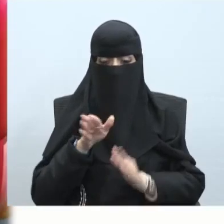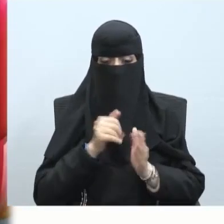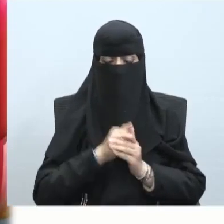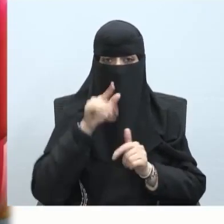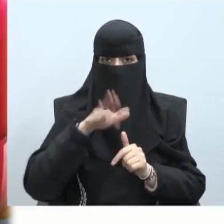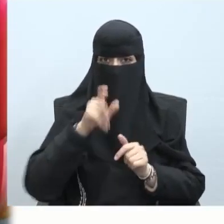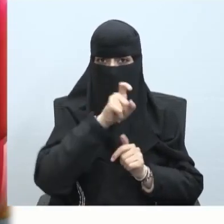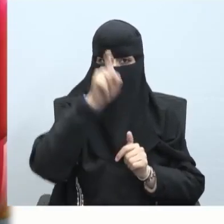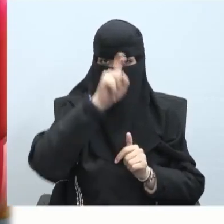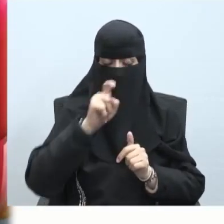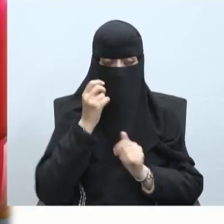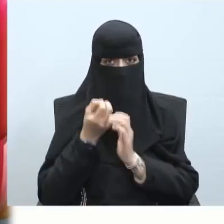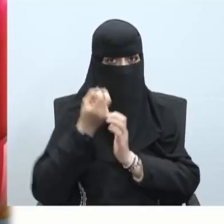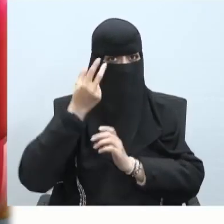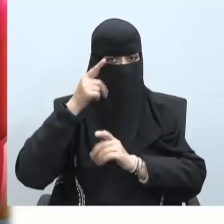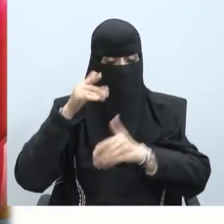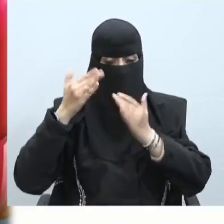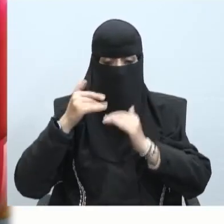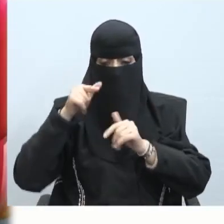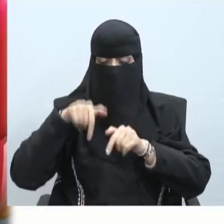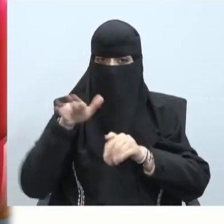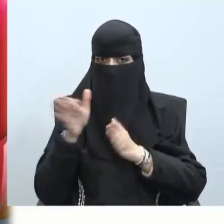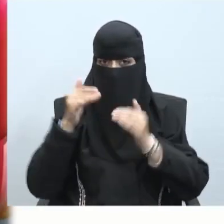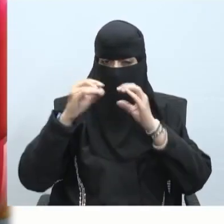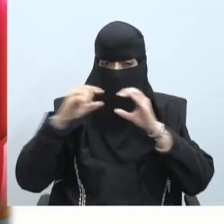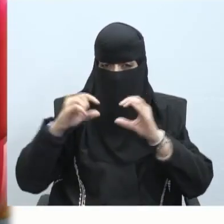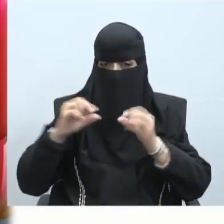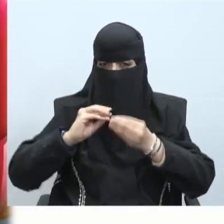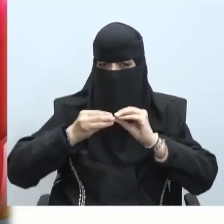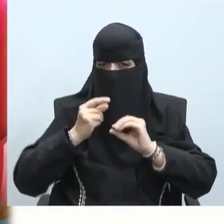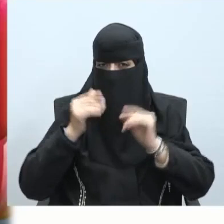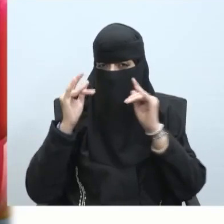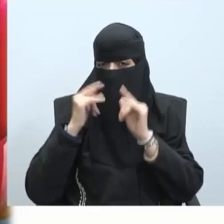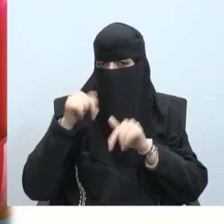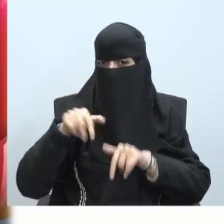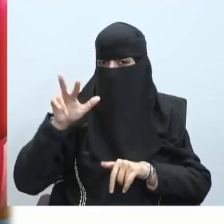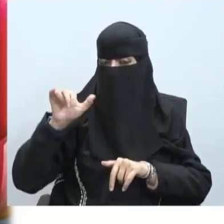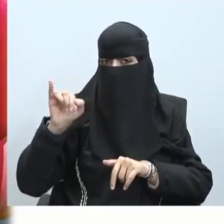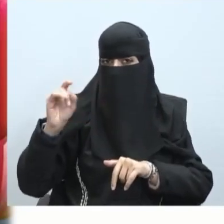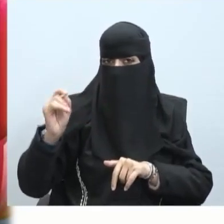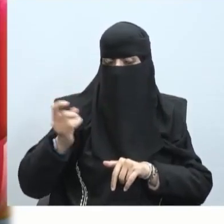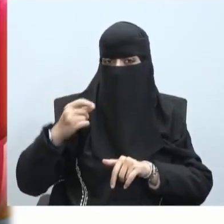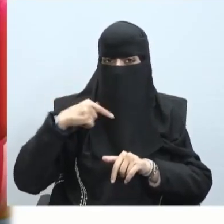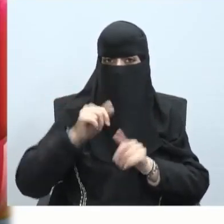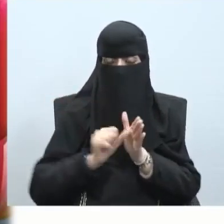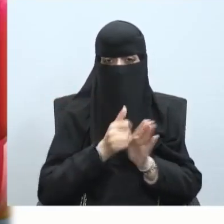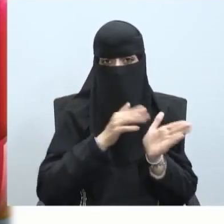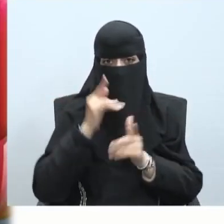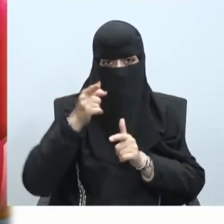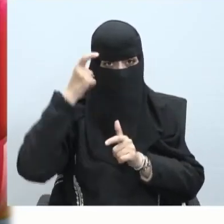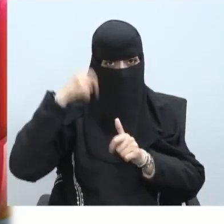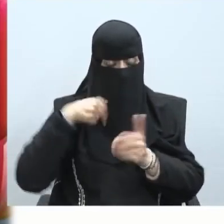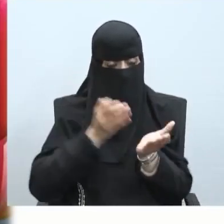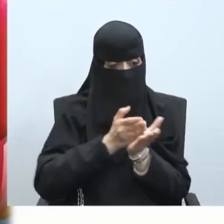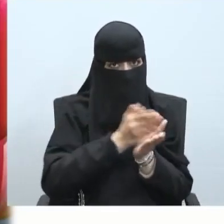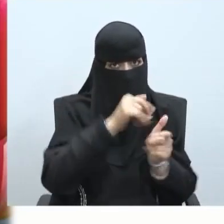على سؤال استكشف الان ابنائي بناتي سنتعرف على المفردات الجديده التي سنتطرق لها في